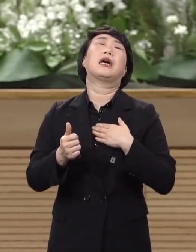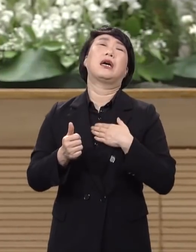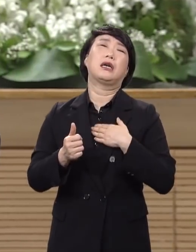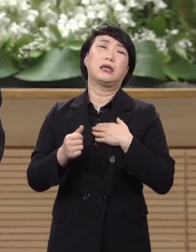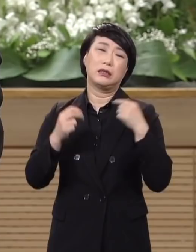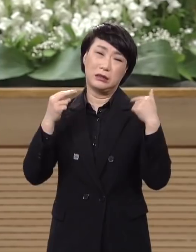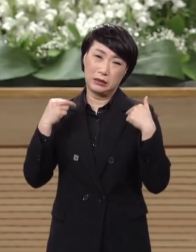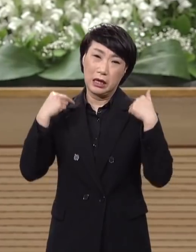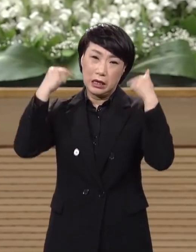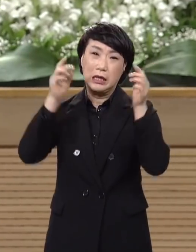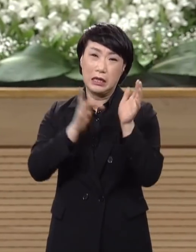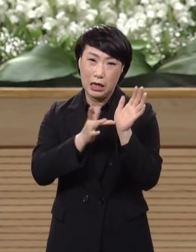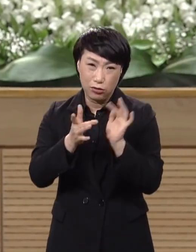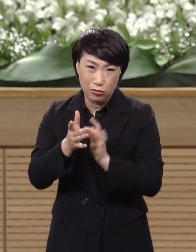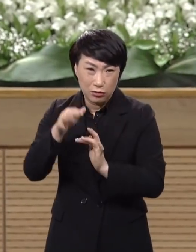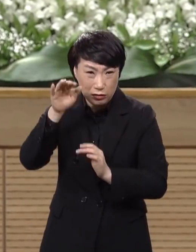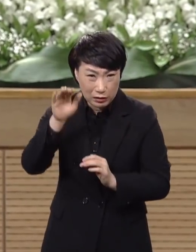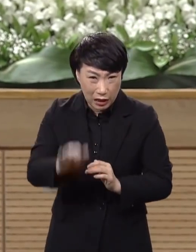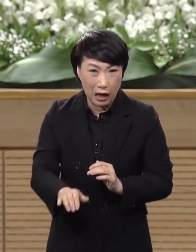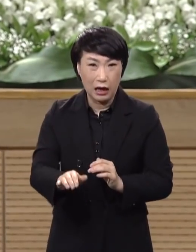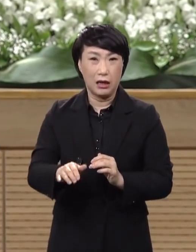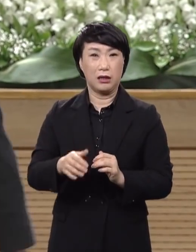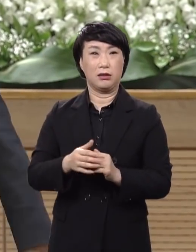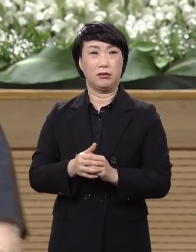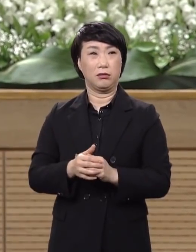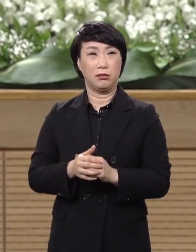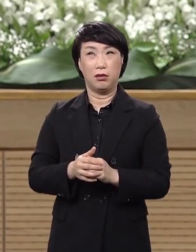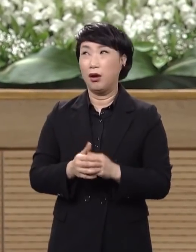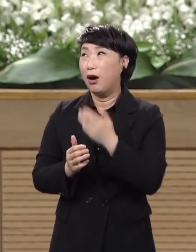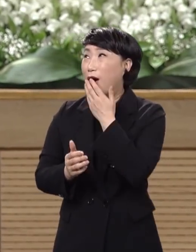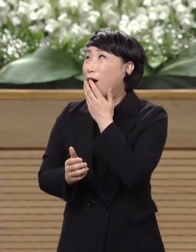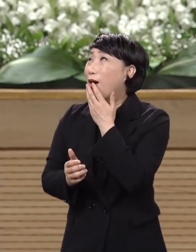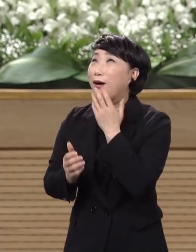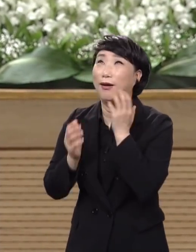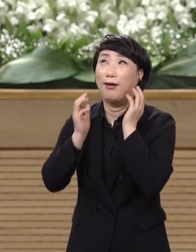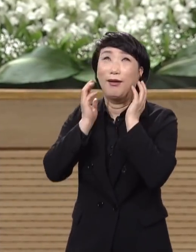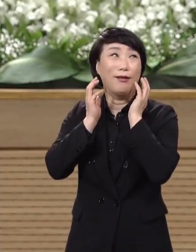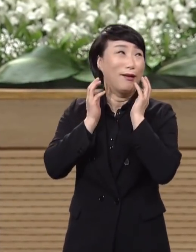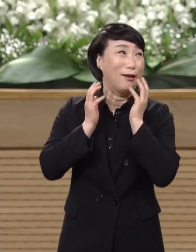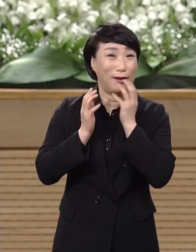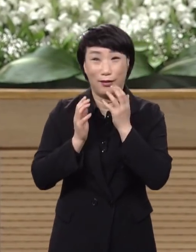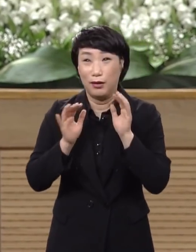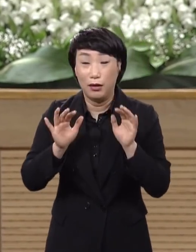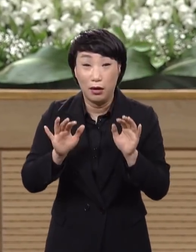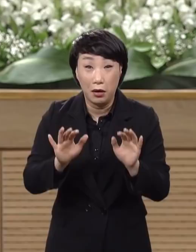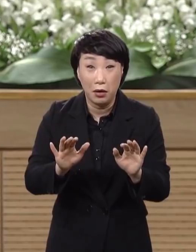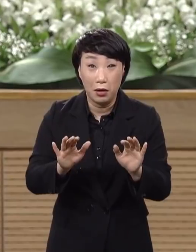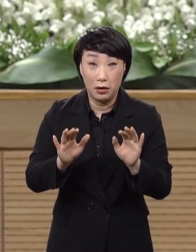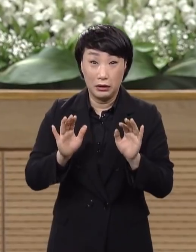나세렛 예수란다. 예수란다. 아니,